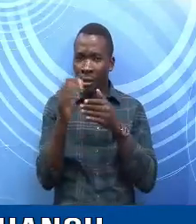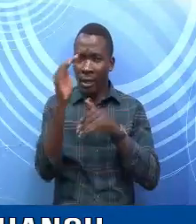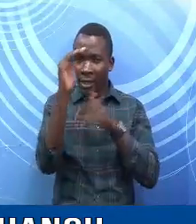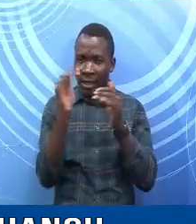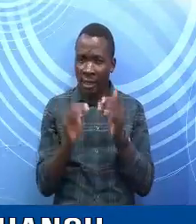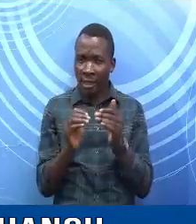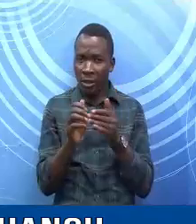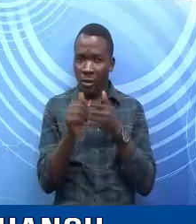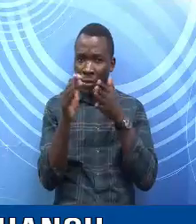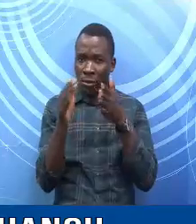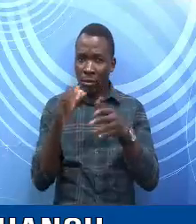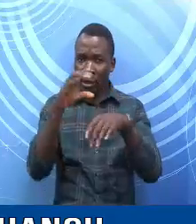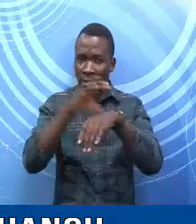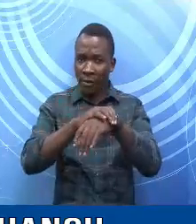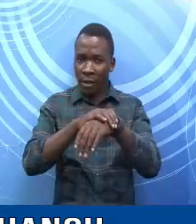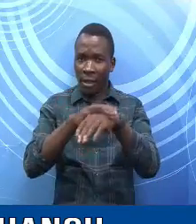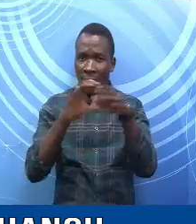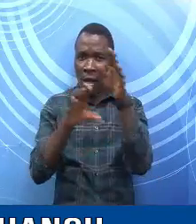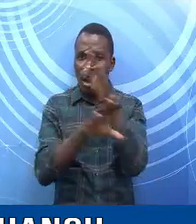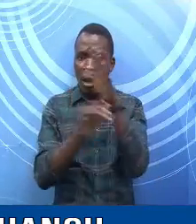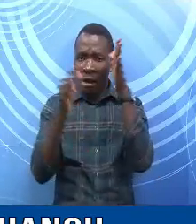abajura zarangiza zikabarekura.